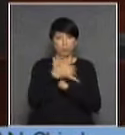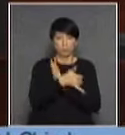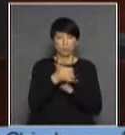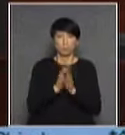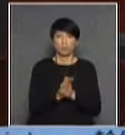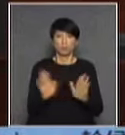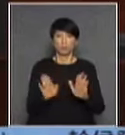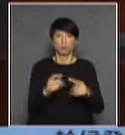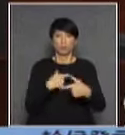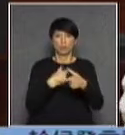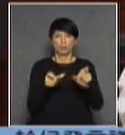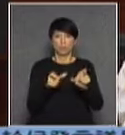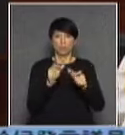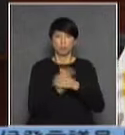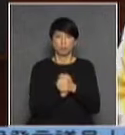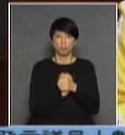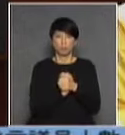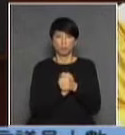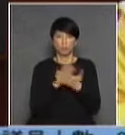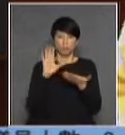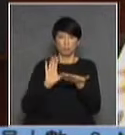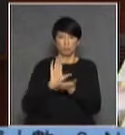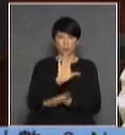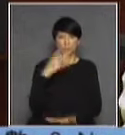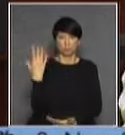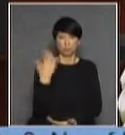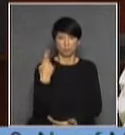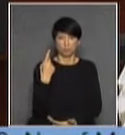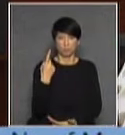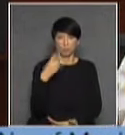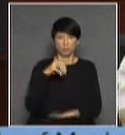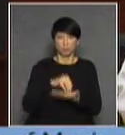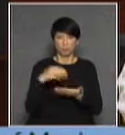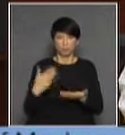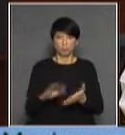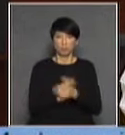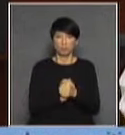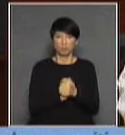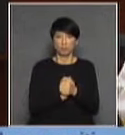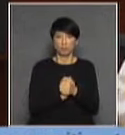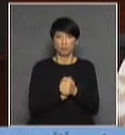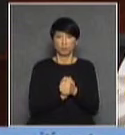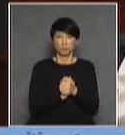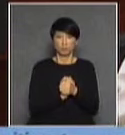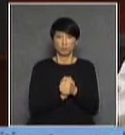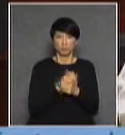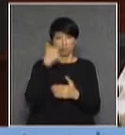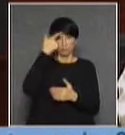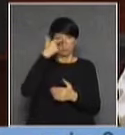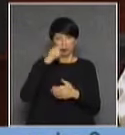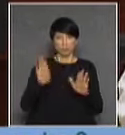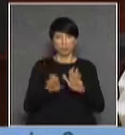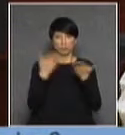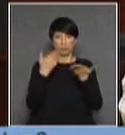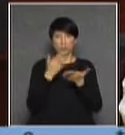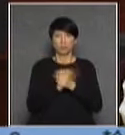點呢，即是由這個一筆過撥款落實之後呢，新開的位的員